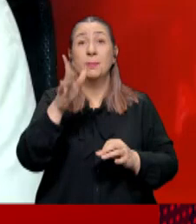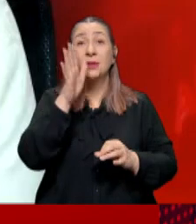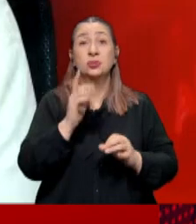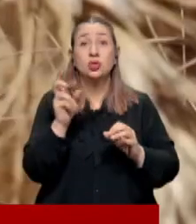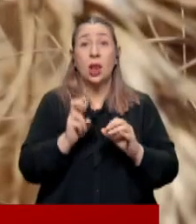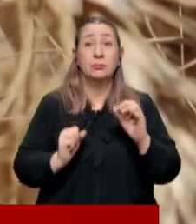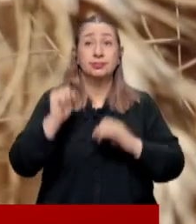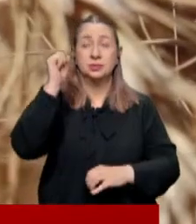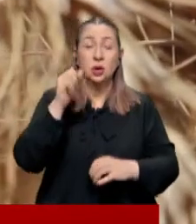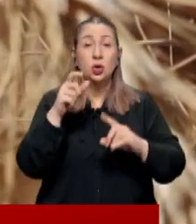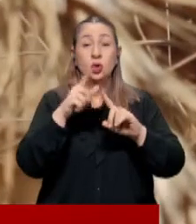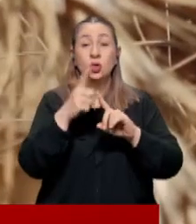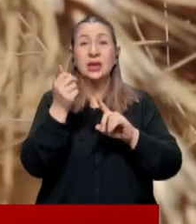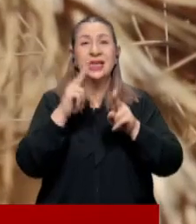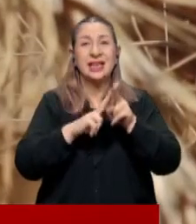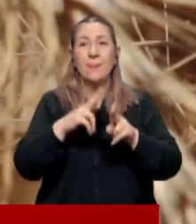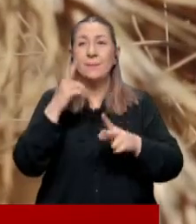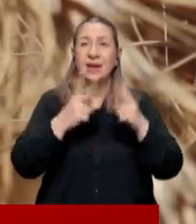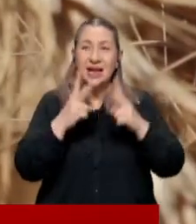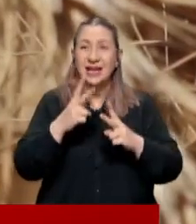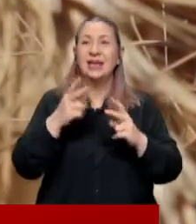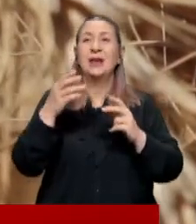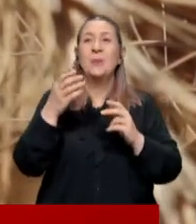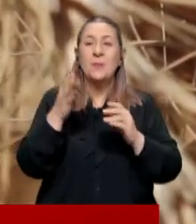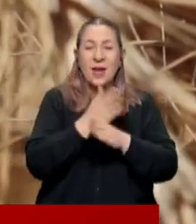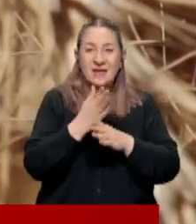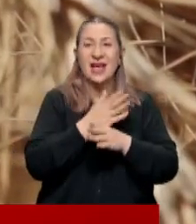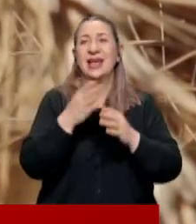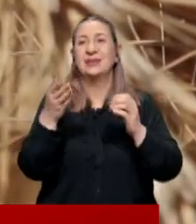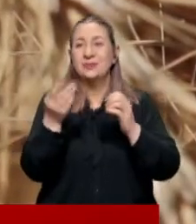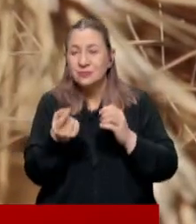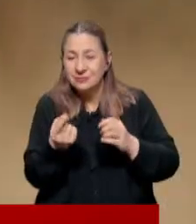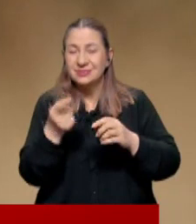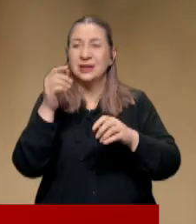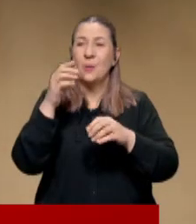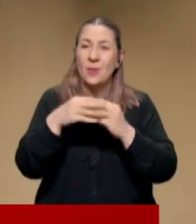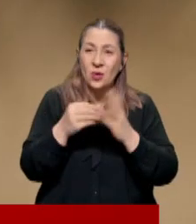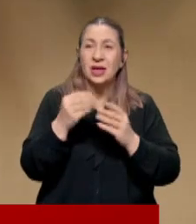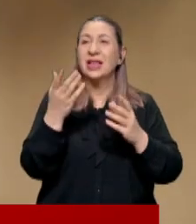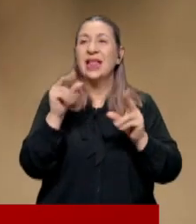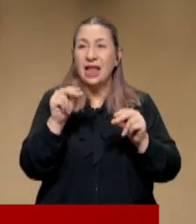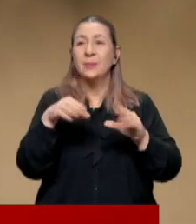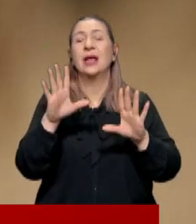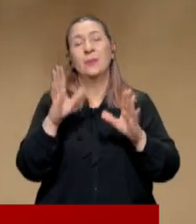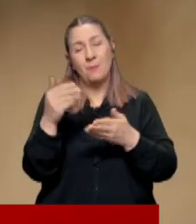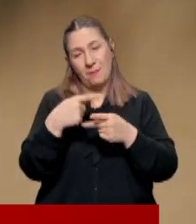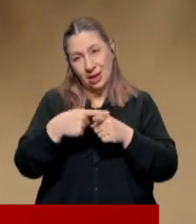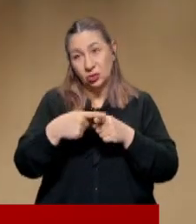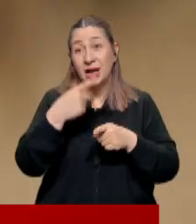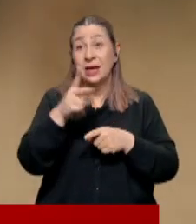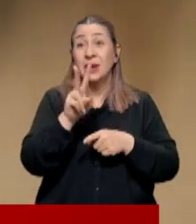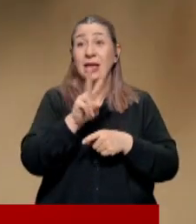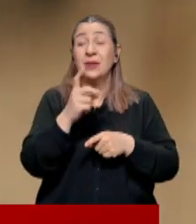doları geçti. TÜİK belli aralıklarla hububat ve yaş meyve sebzedeki yeterlilik verilerini paylaşıyor. 2020 yılındaki